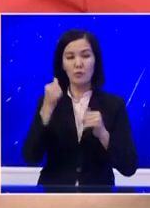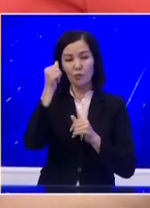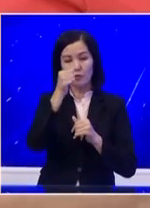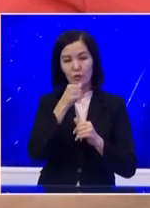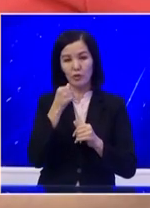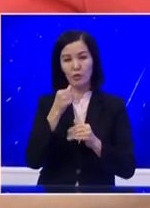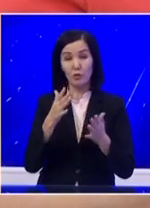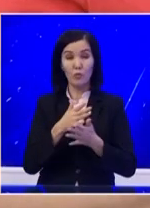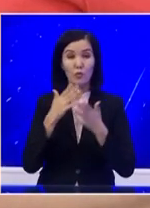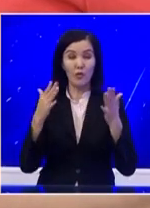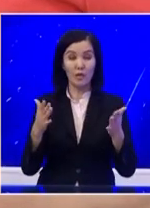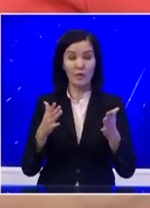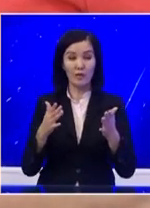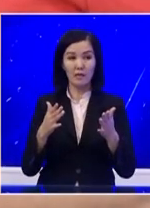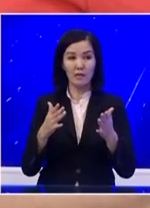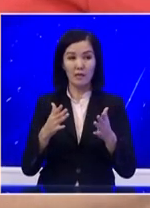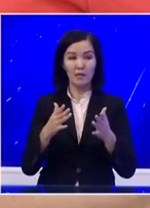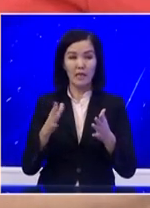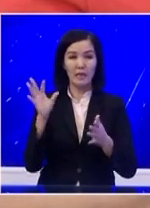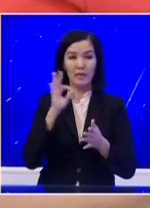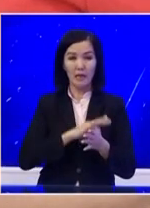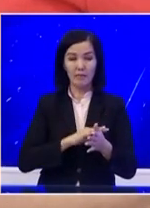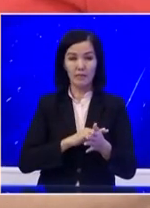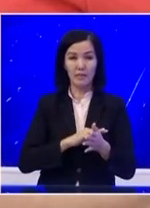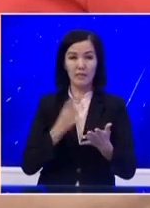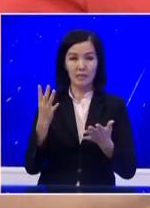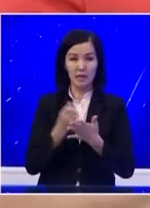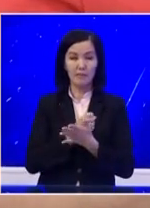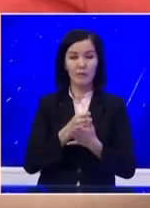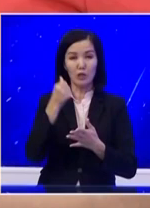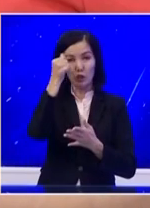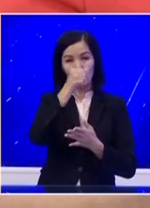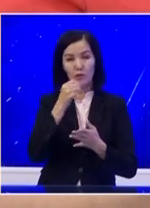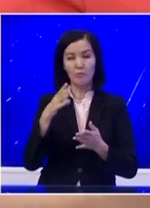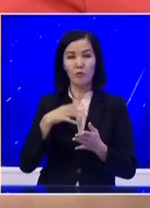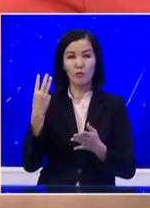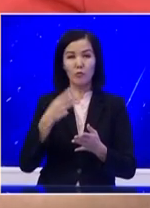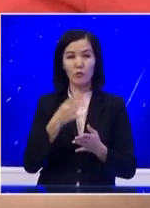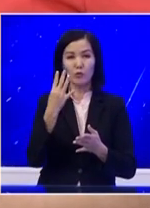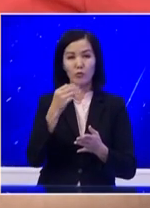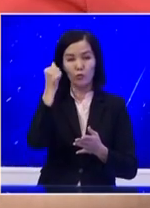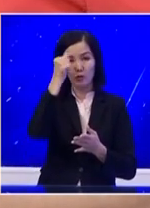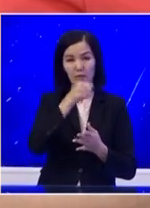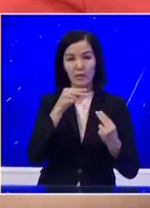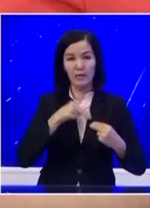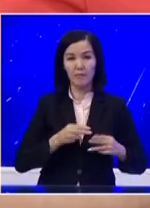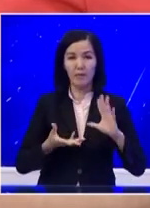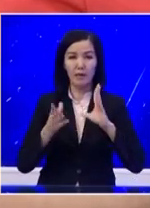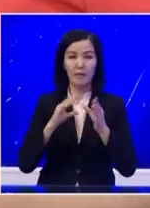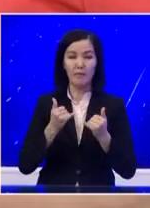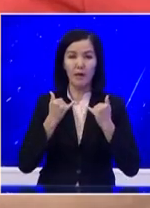үшін үлкен бір табысты жыл болды деп айтуға болады. Өйткені 34 жылғы еңбегі мақталып,